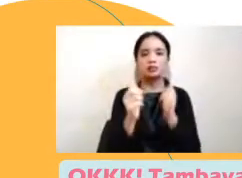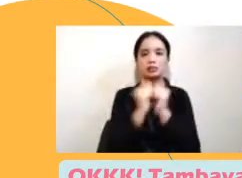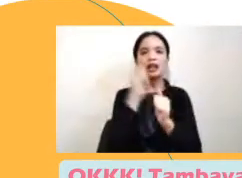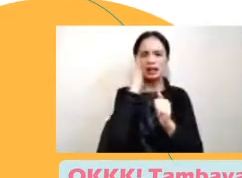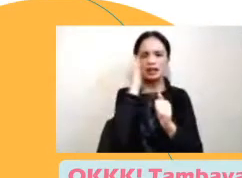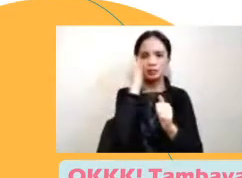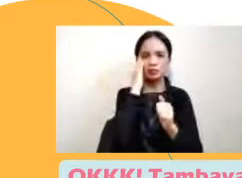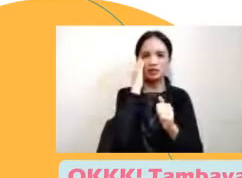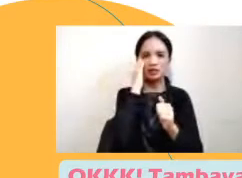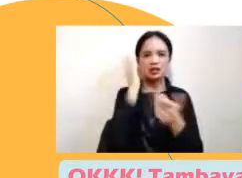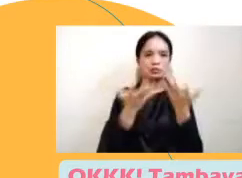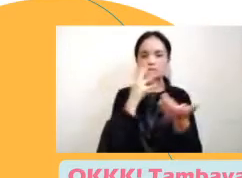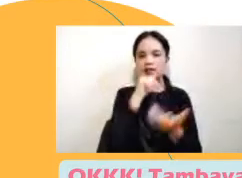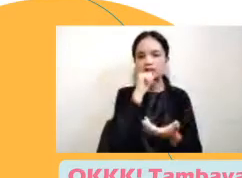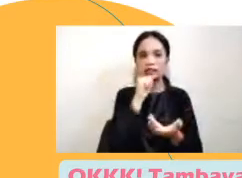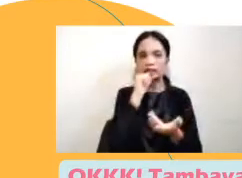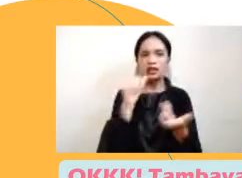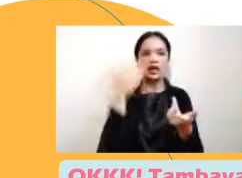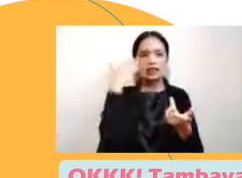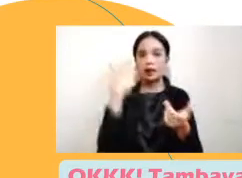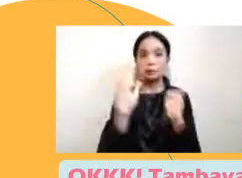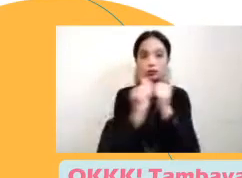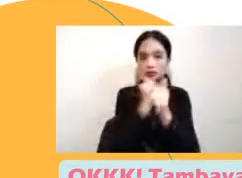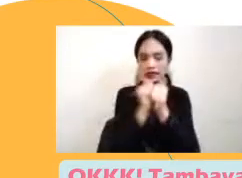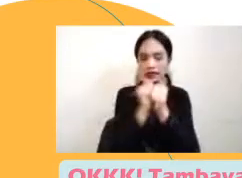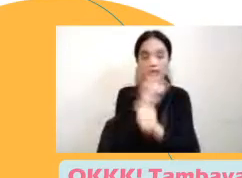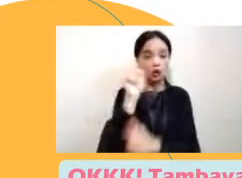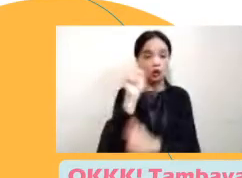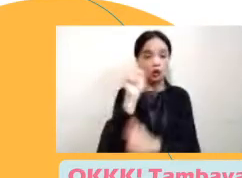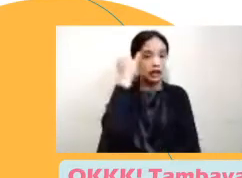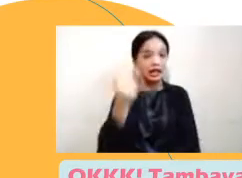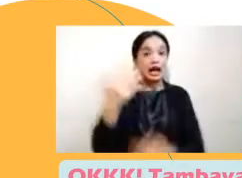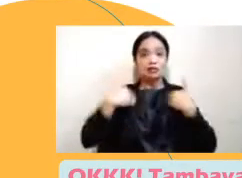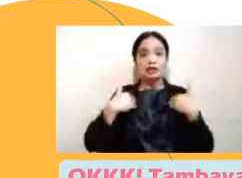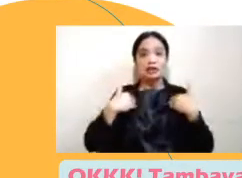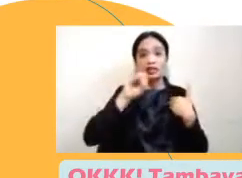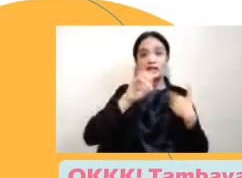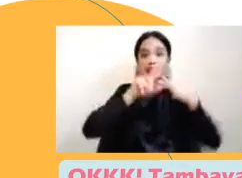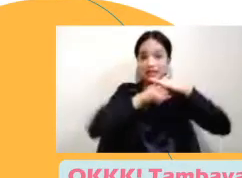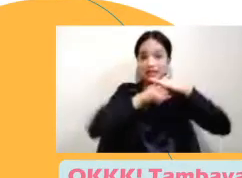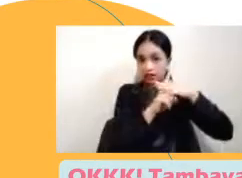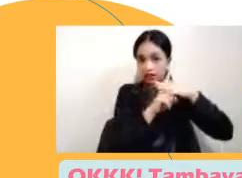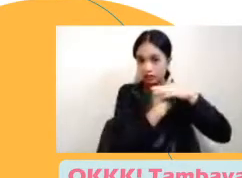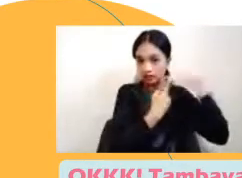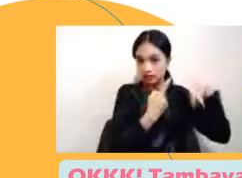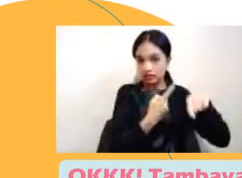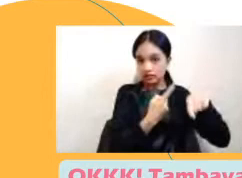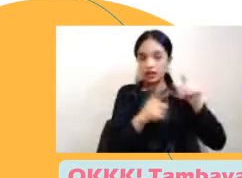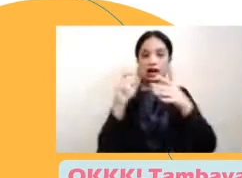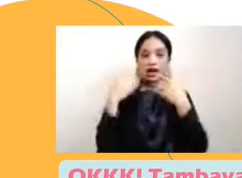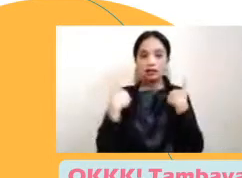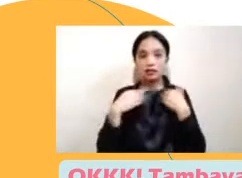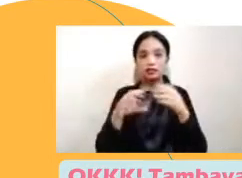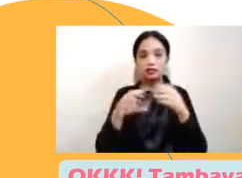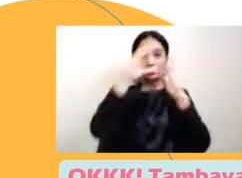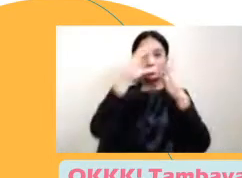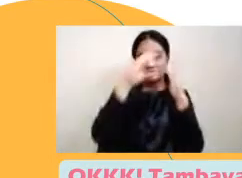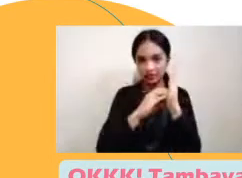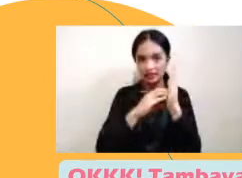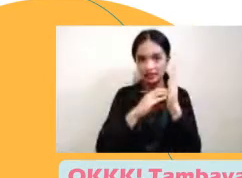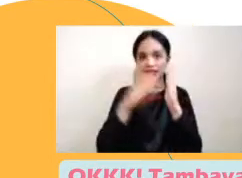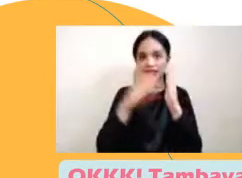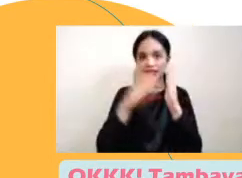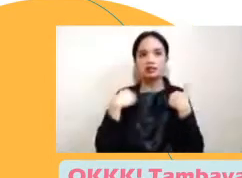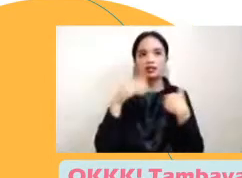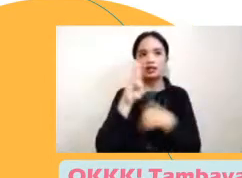hindi lang natin na-redefine. Yung idea ng may intro, may verse, may chorus, may bridge,